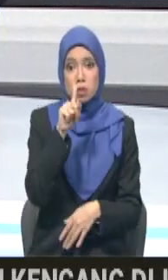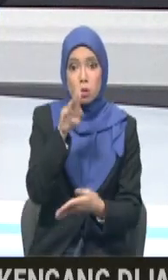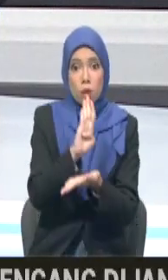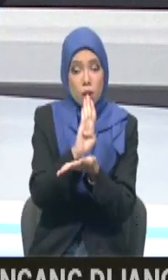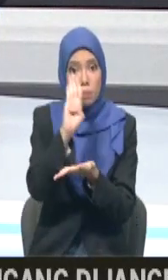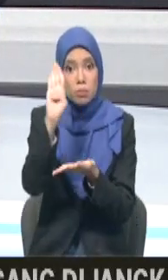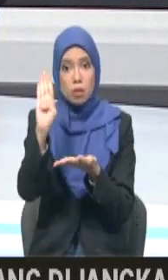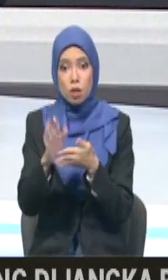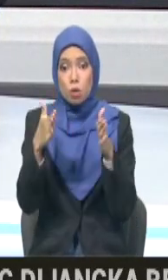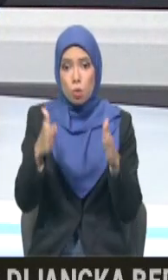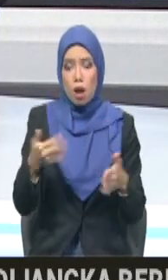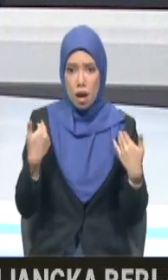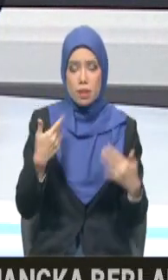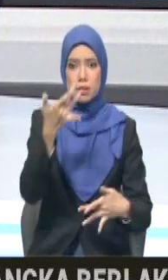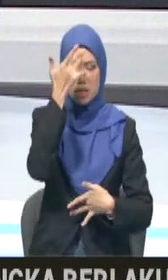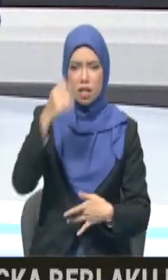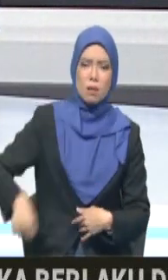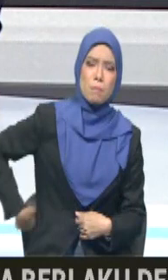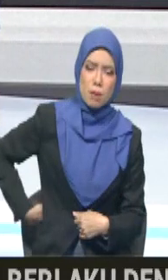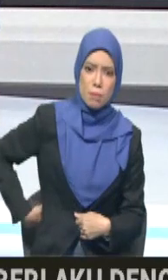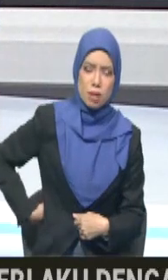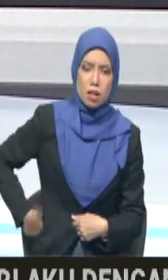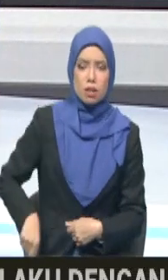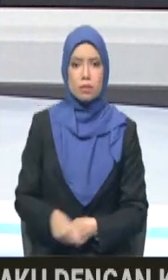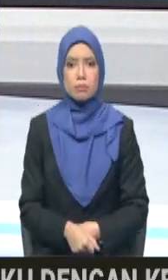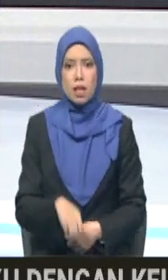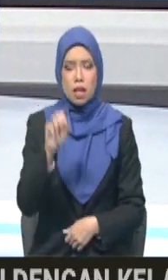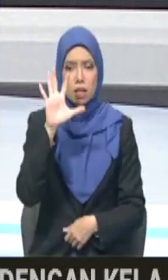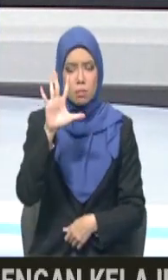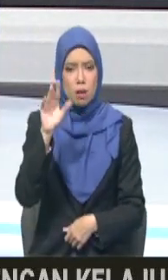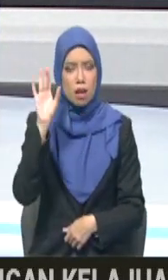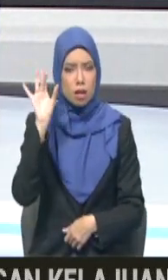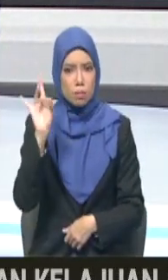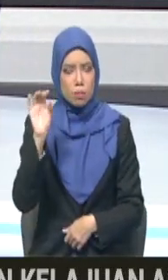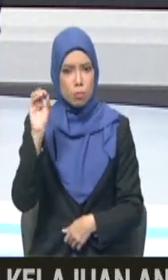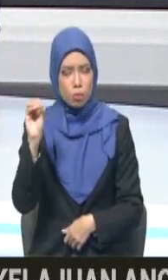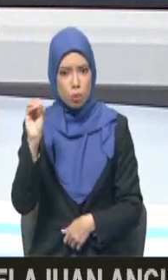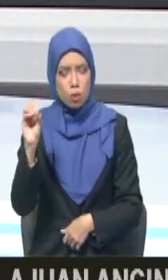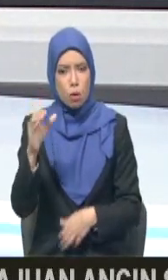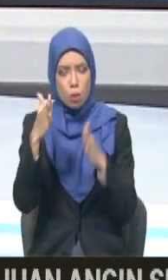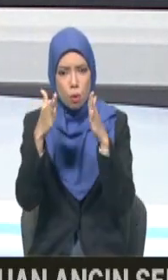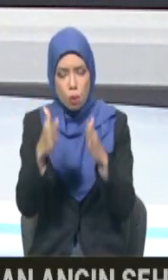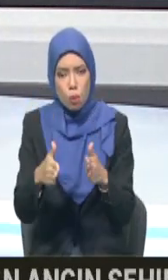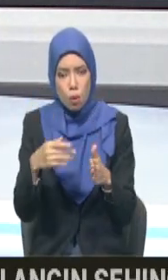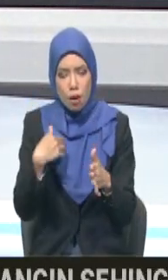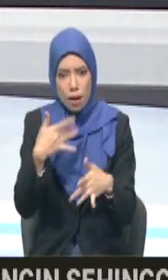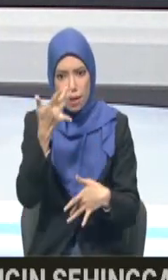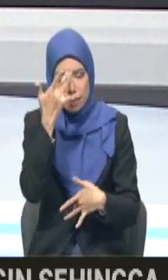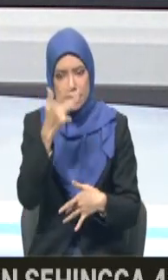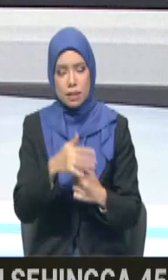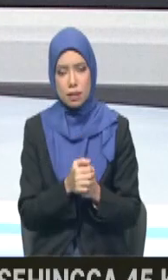menderita sakit tulang belakang dengan 540 juta orang pada satu masa berucap pada